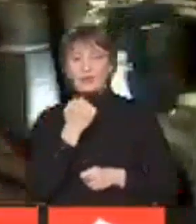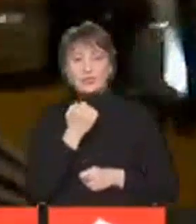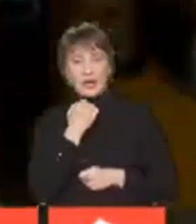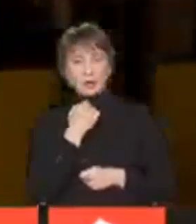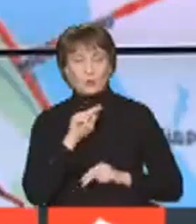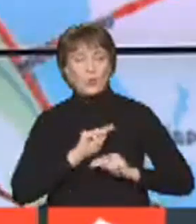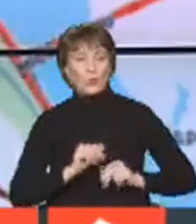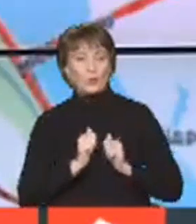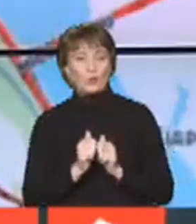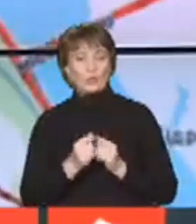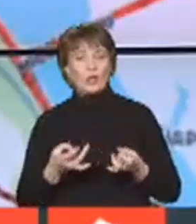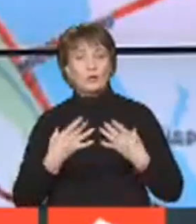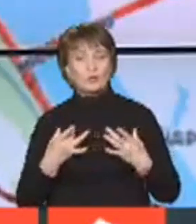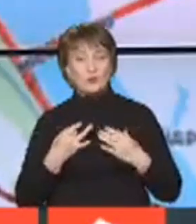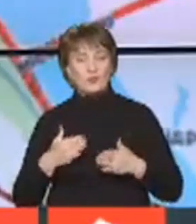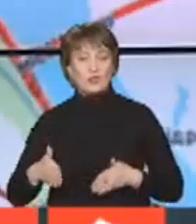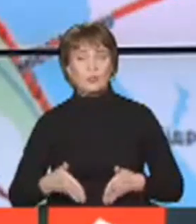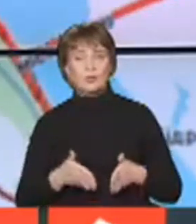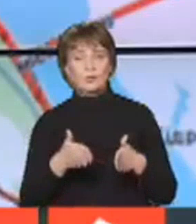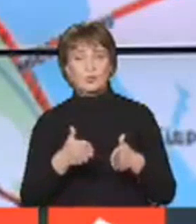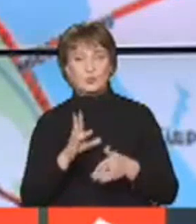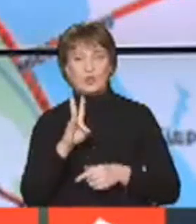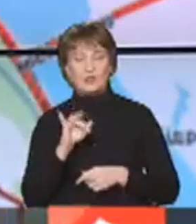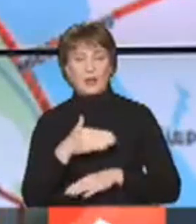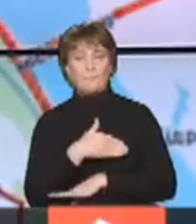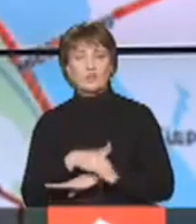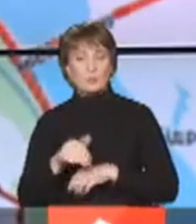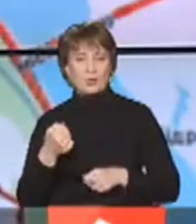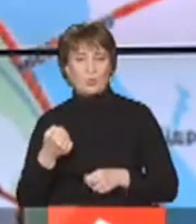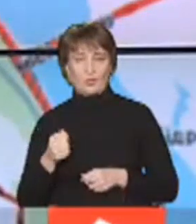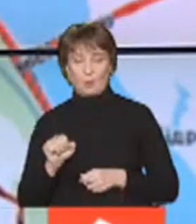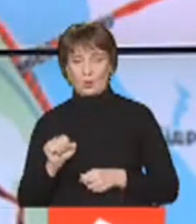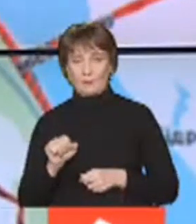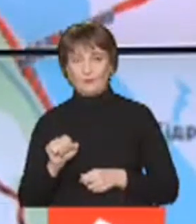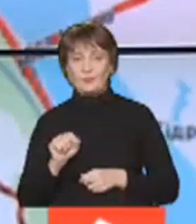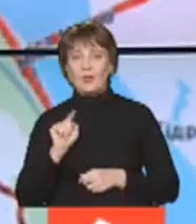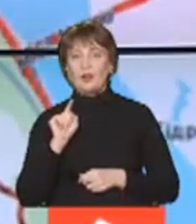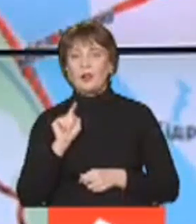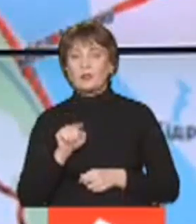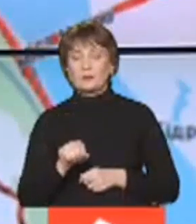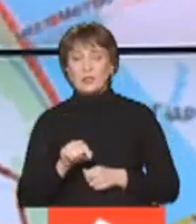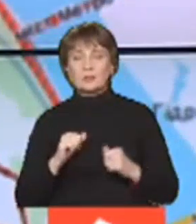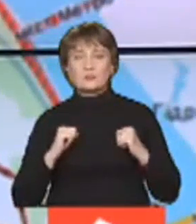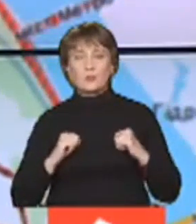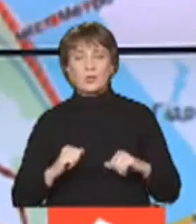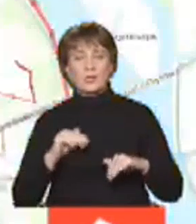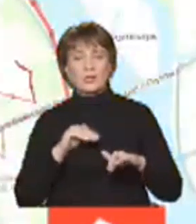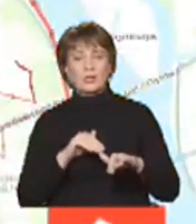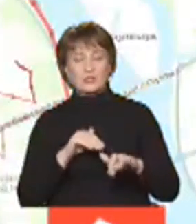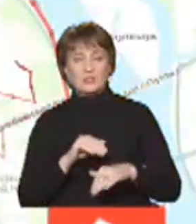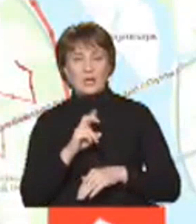Юлія Капітонова. Вона розповіла про трафік на проспекту Перемоги. Ну, і теж нелегко рухається у нас і